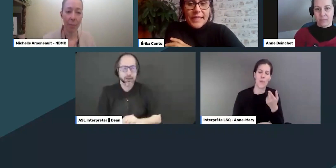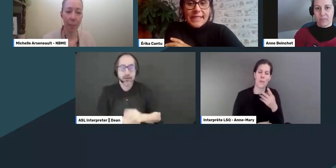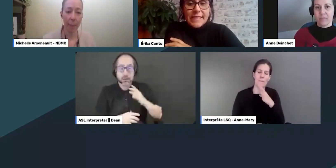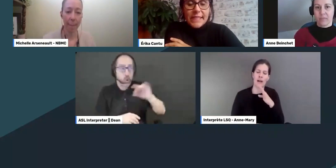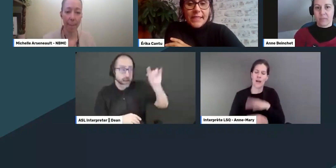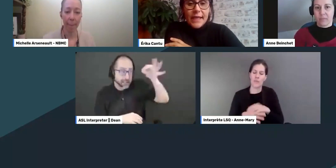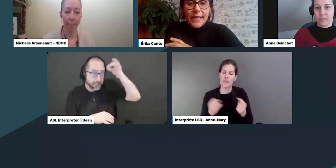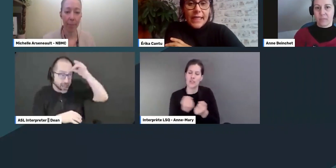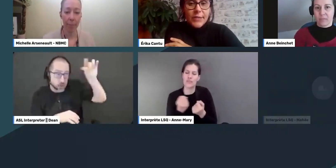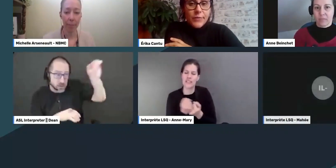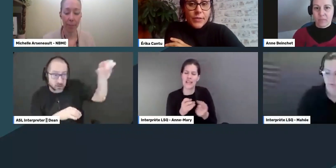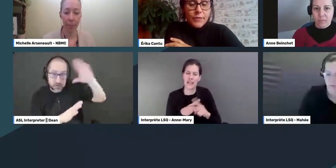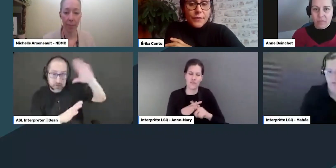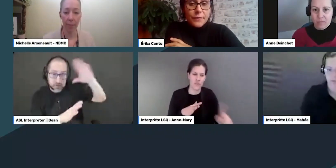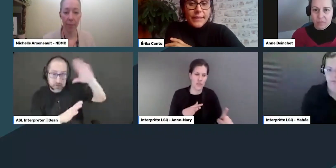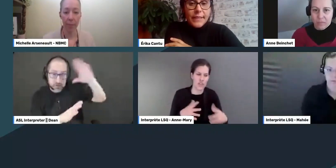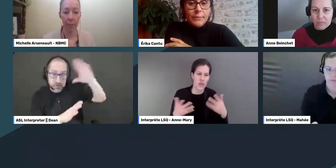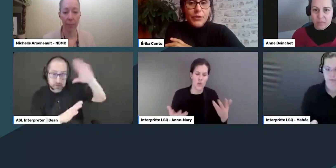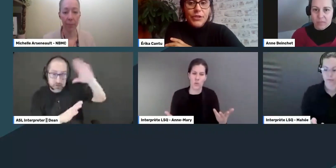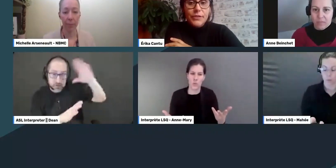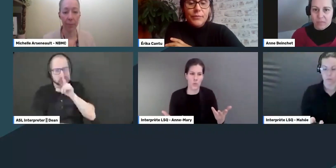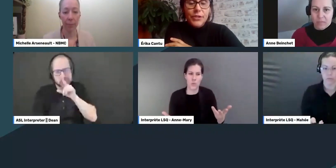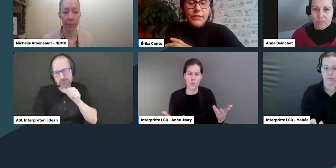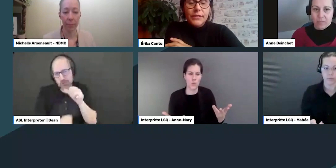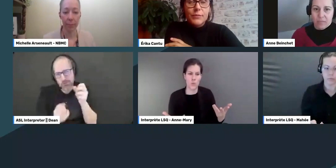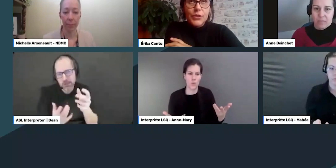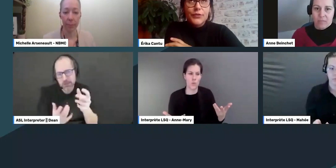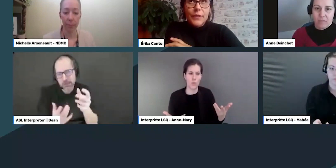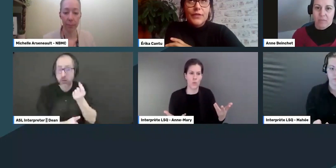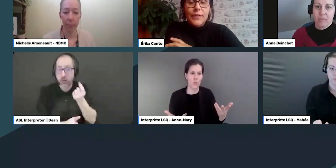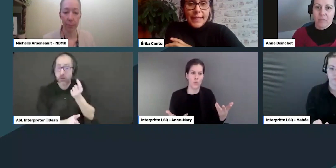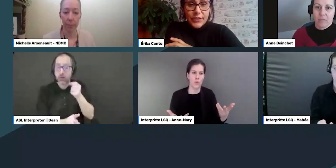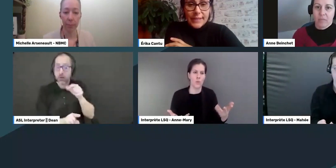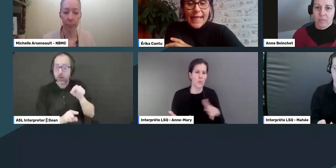mais ce que je vois pour ce qui est